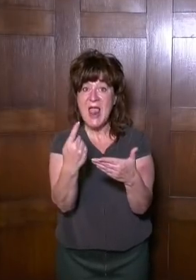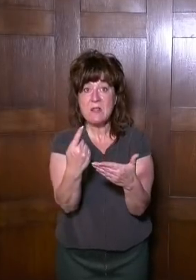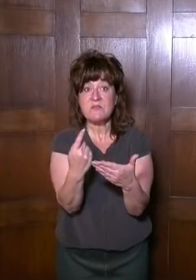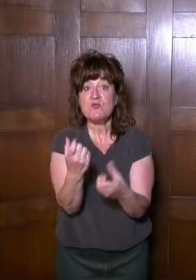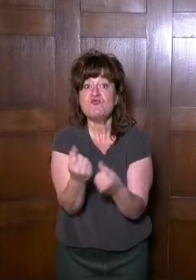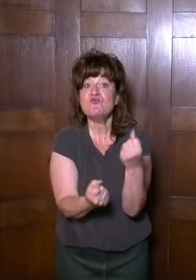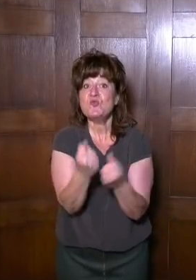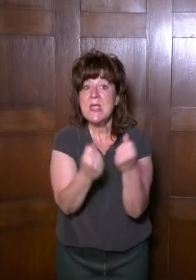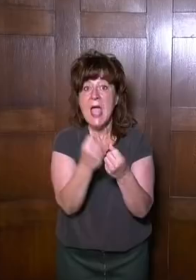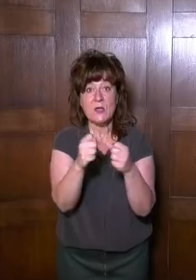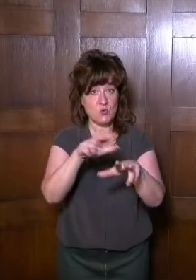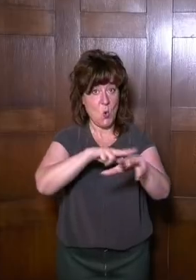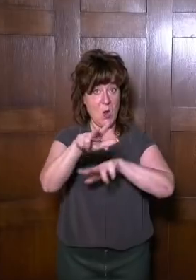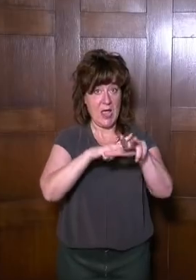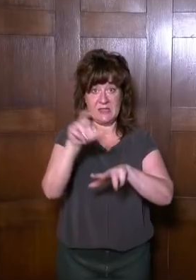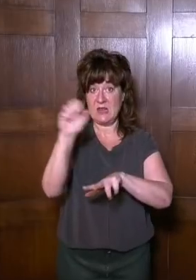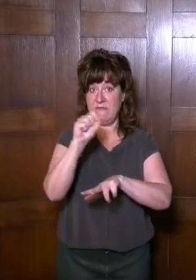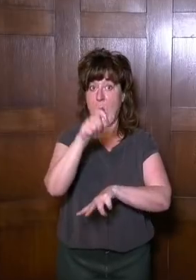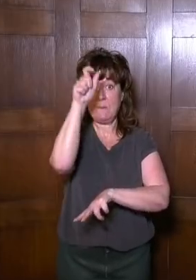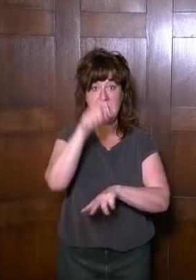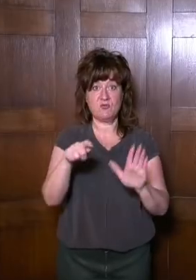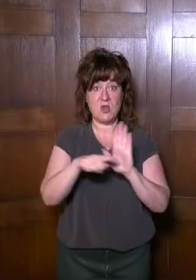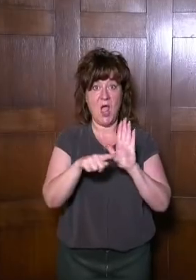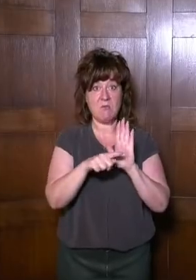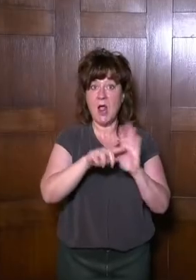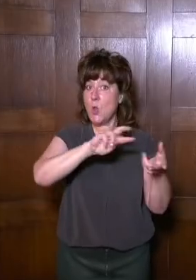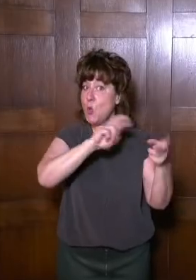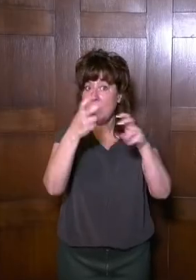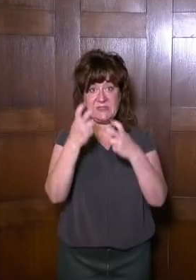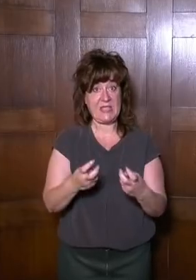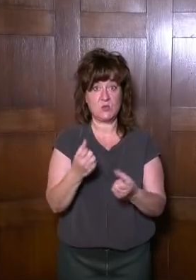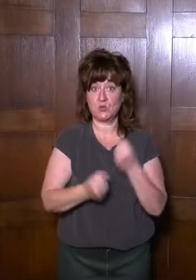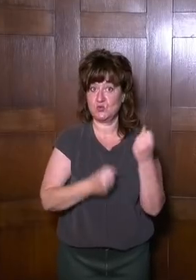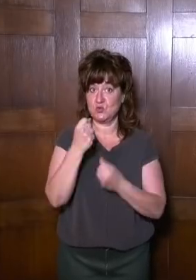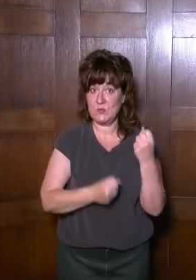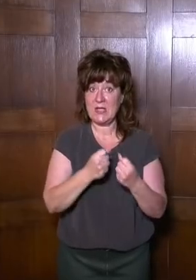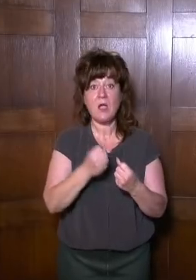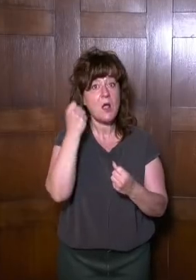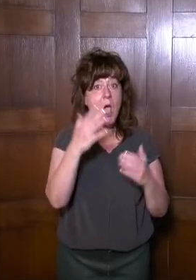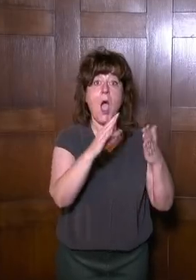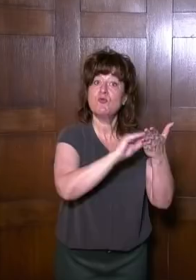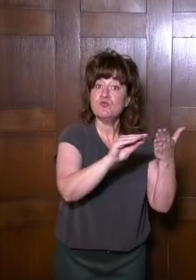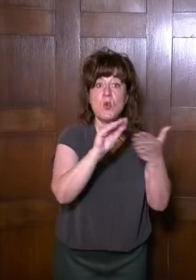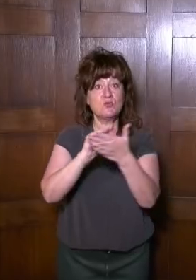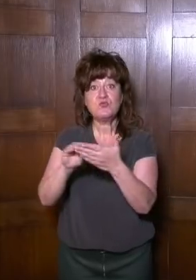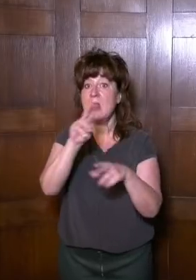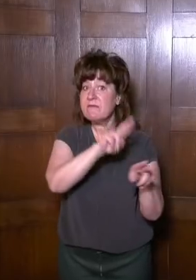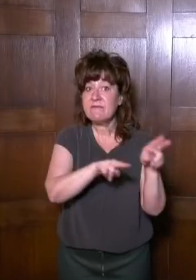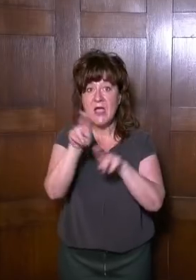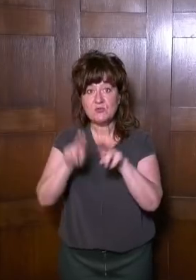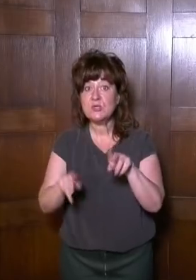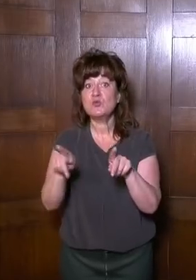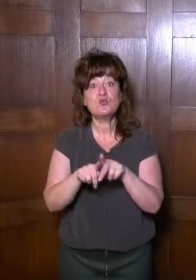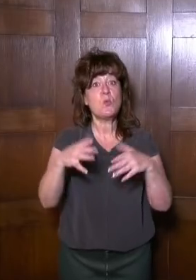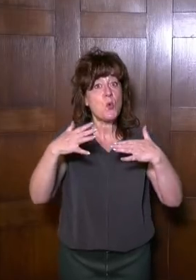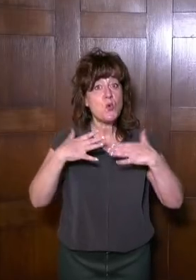leicht, dass irgendwie umzusetzen. Das, von Schule zu Schule war das ja unterschiedlich, da gab es ja zum Glück